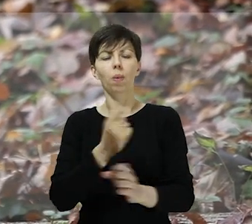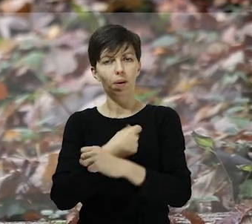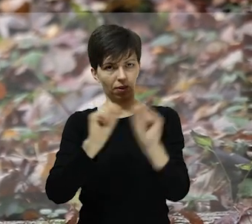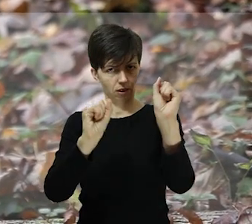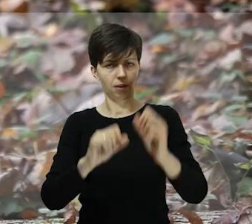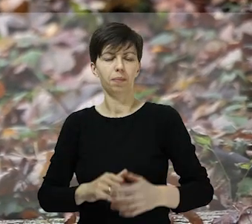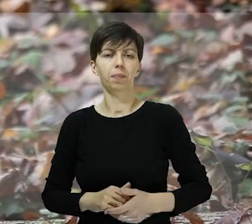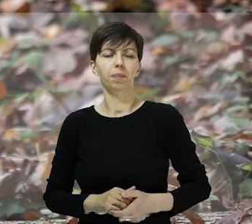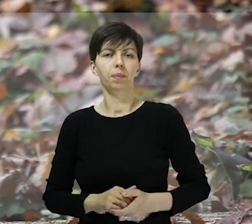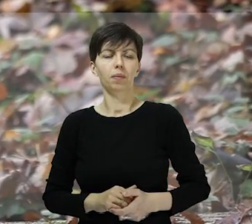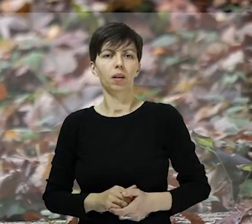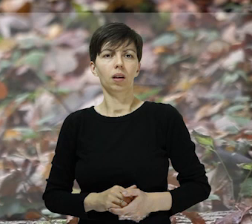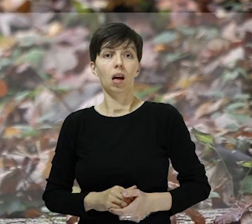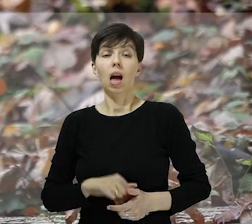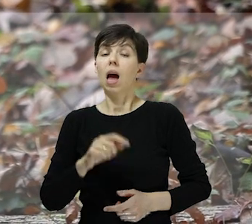zbawienia.